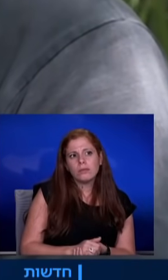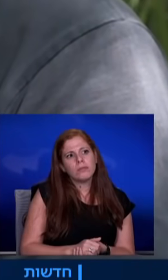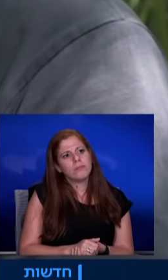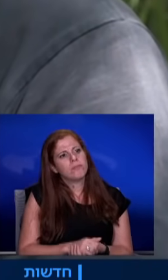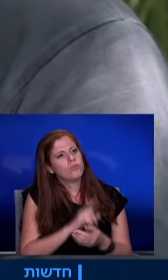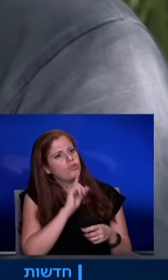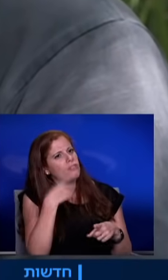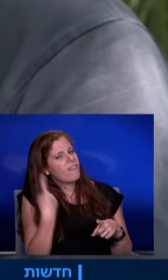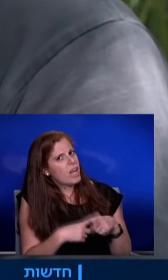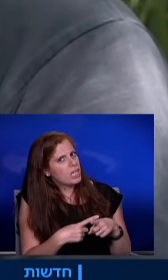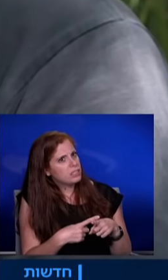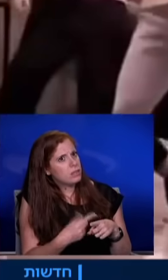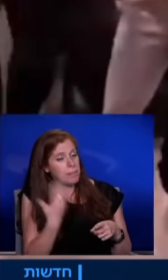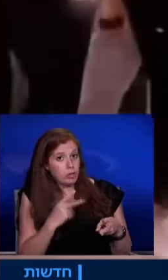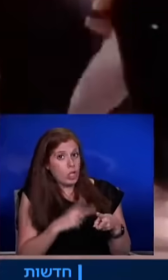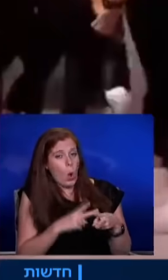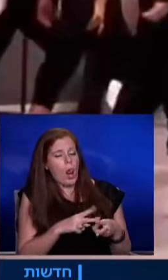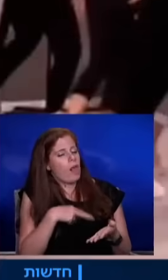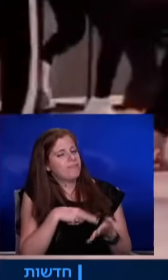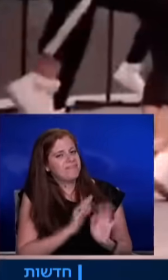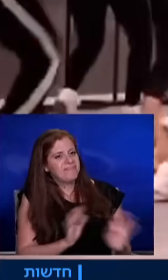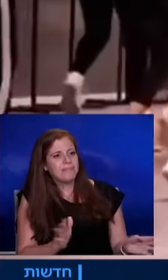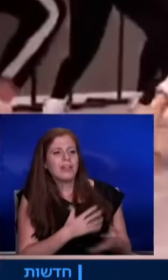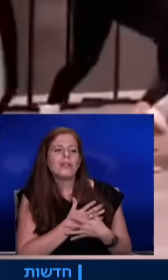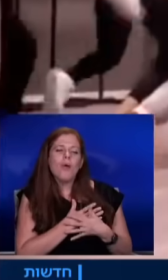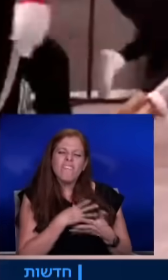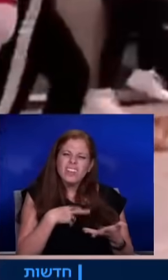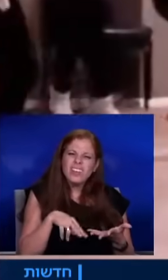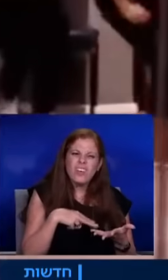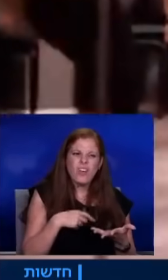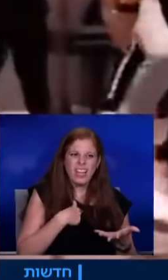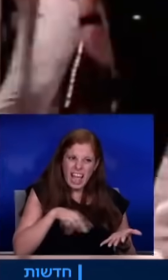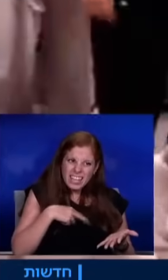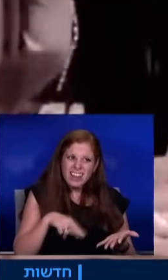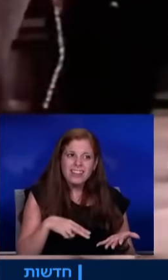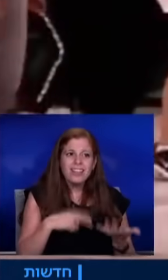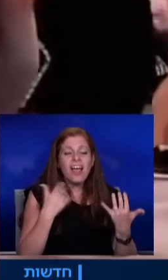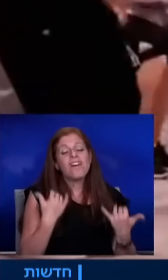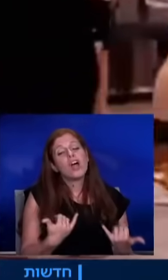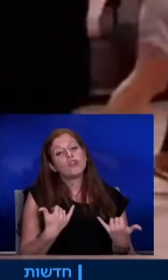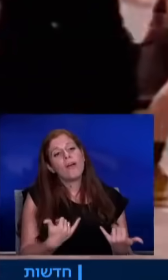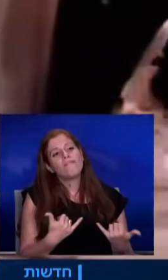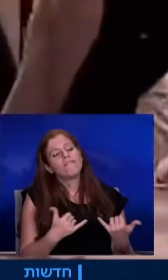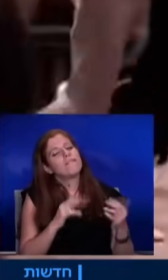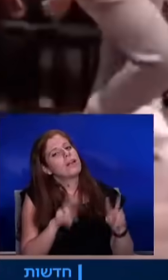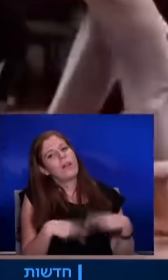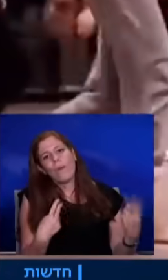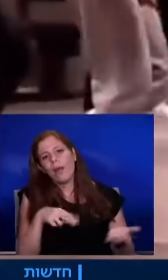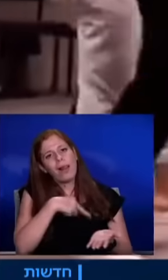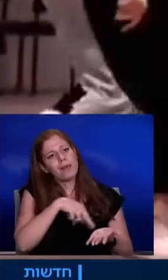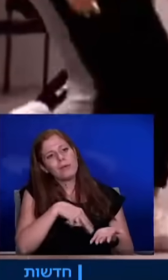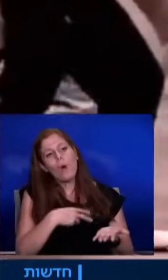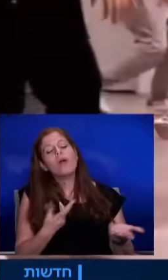שנה וחצי, מאז שאני חולה. אני אוהבת לרקוד, אני רקדנית. ועכשיו אני לא יכולה לרקוד, אני לא